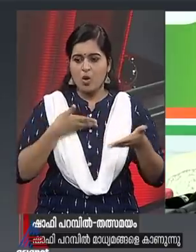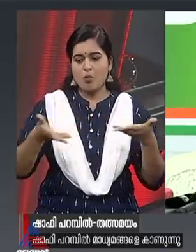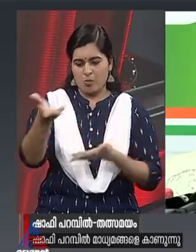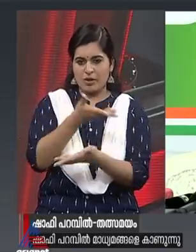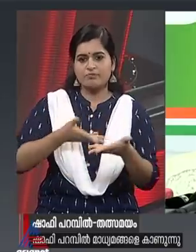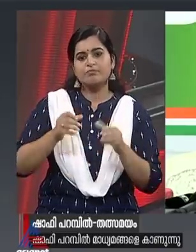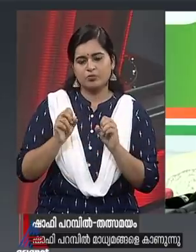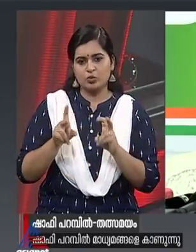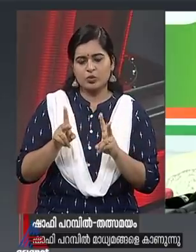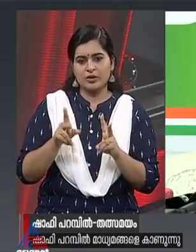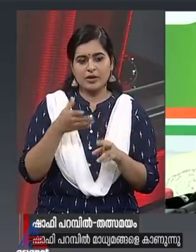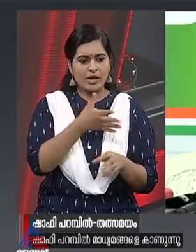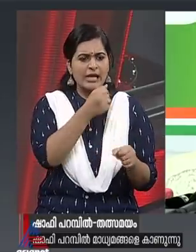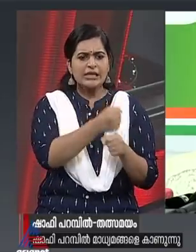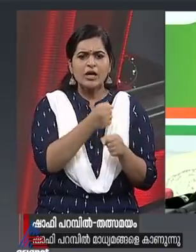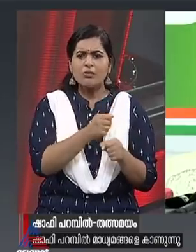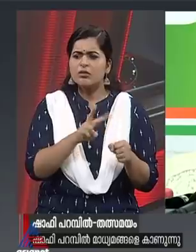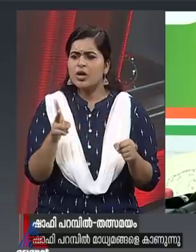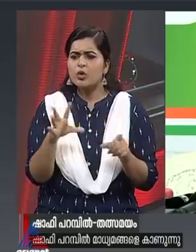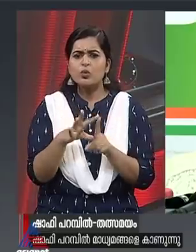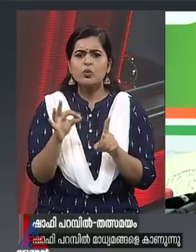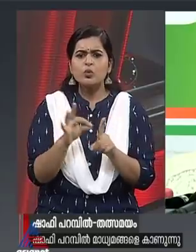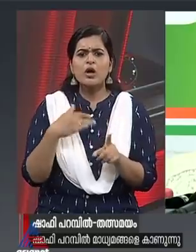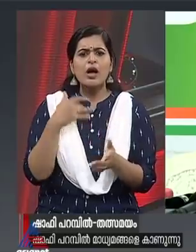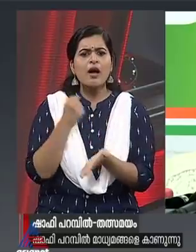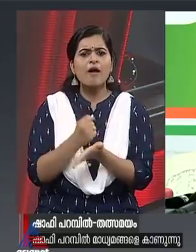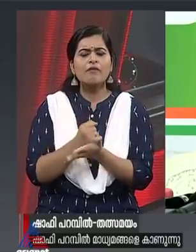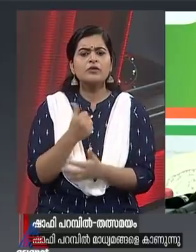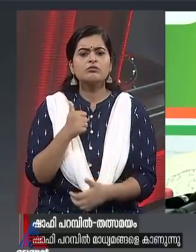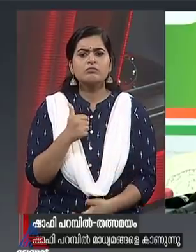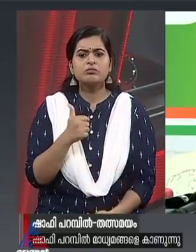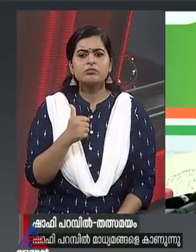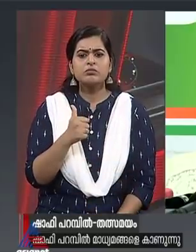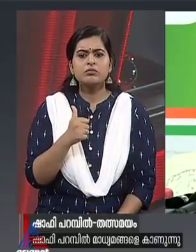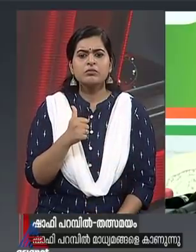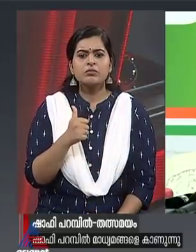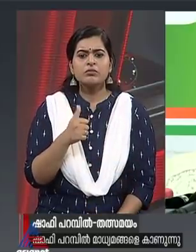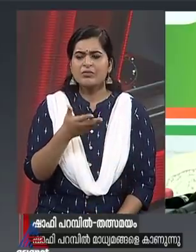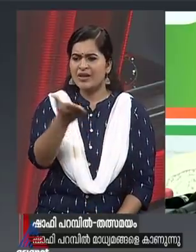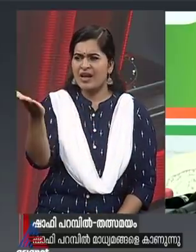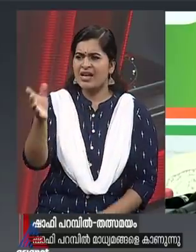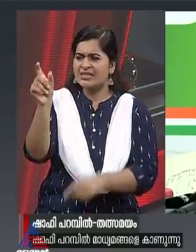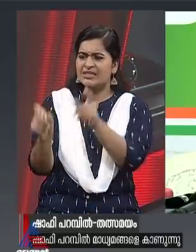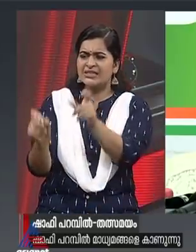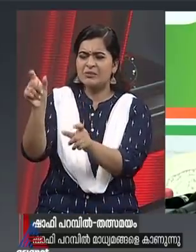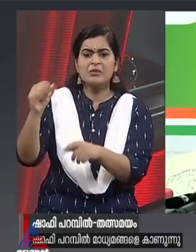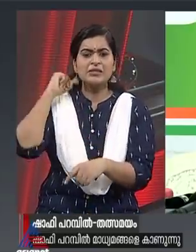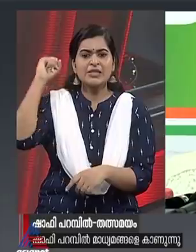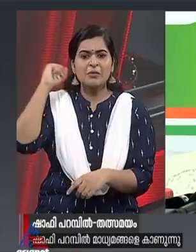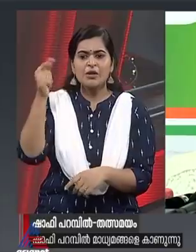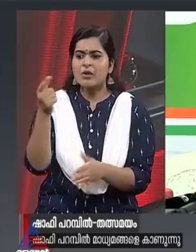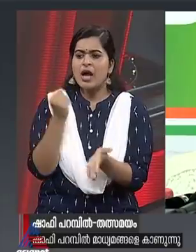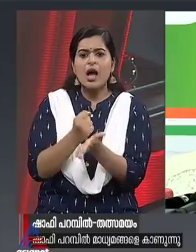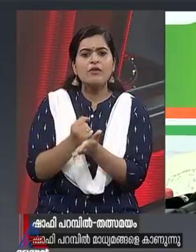ചെയ്യാനില്ലെന്നും ഗവൺമെന്റിന് മറ്റൊന്നും ചെയ്യേണ്ട കാര്യമില്ലെന്നും ഞങ്ങളാണ് റെക്കോർഡ് നിയമനം നൽകിയവരെന്നും ഇവരുടെ സമരം അനാവശ്യമാണെന്നൊക്കെ പറഞ്ഞ്